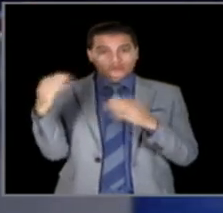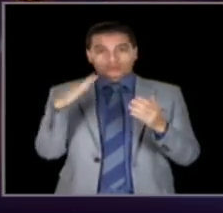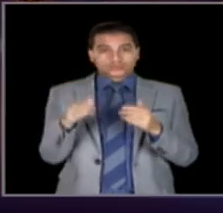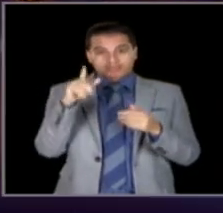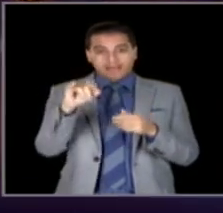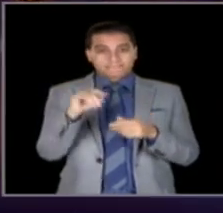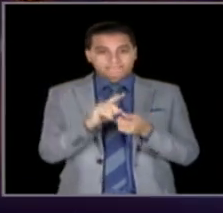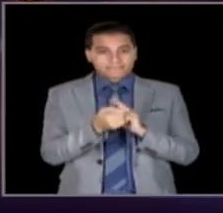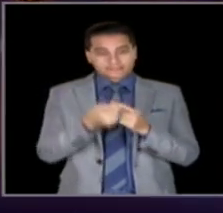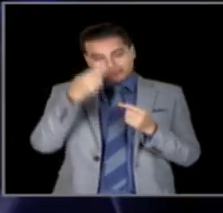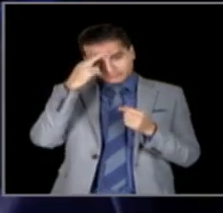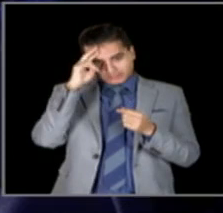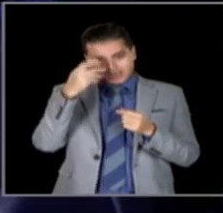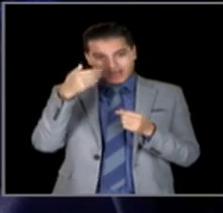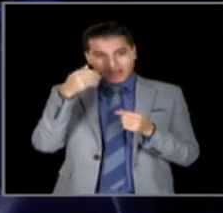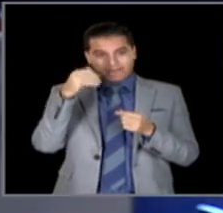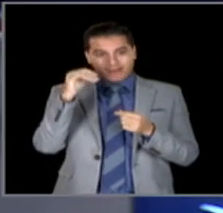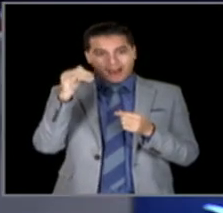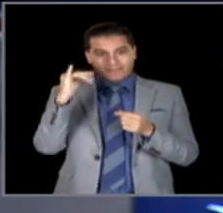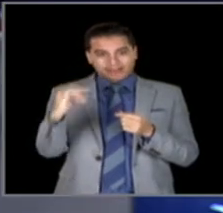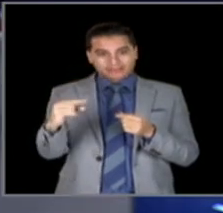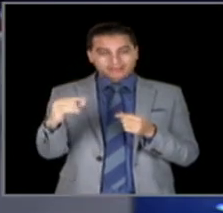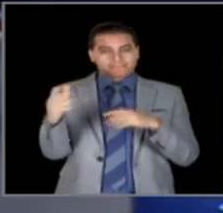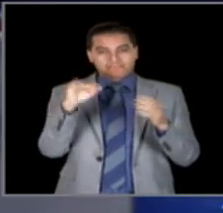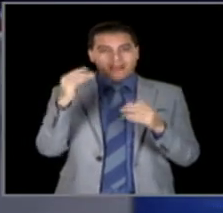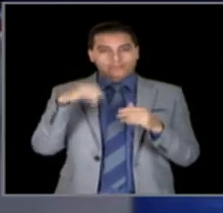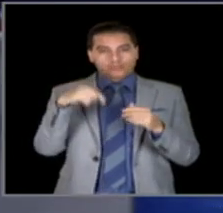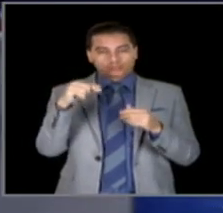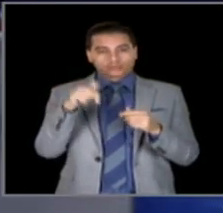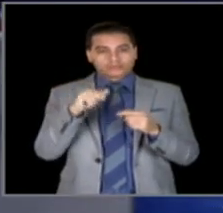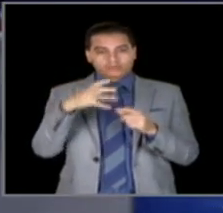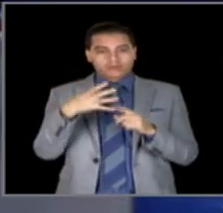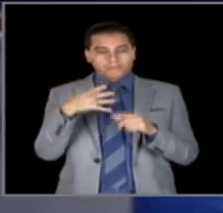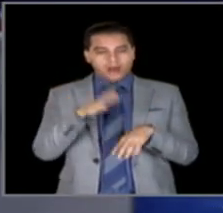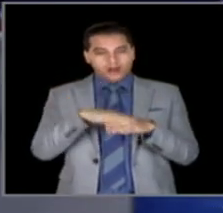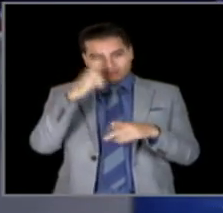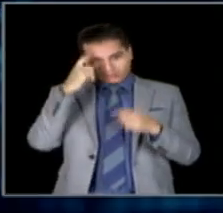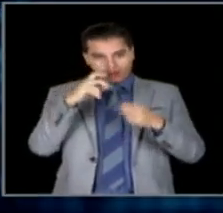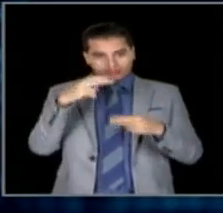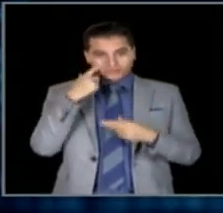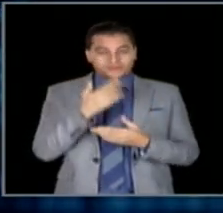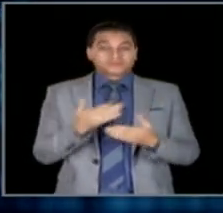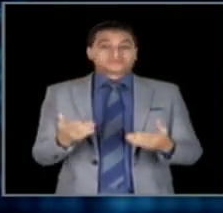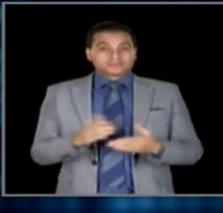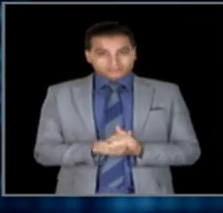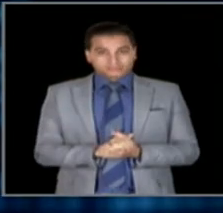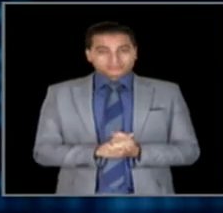حسام رجع مكان أحمد محمود. ودلوقتي مع الفقرة الرابعة، فقرة تحت الضغط.